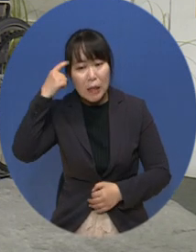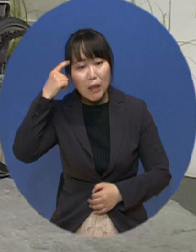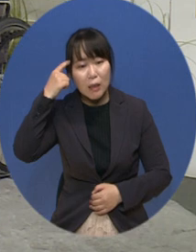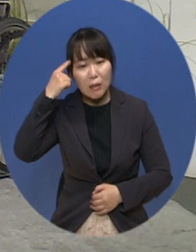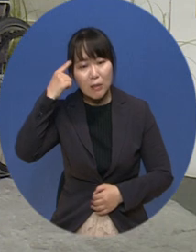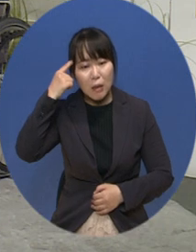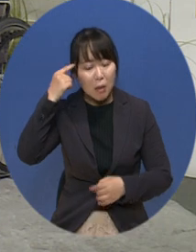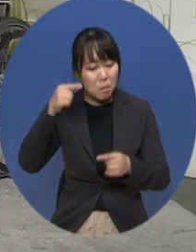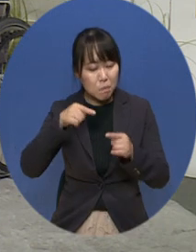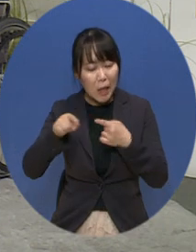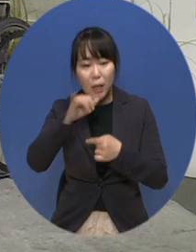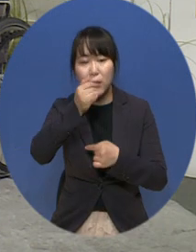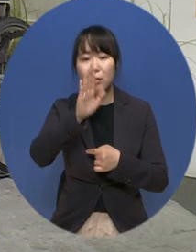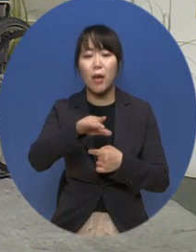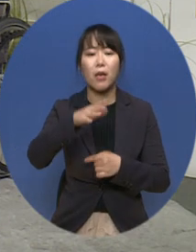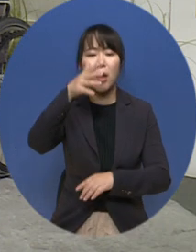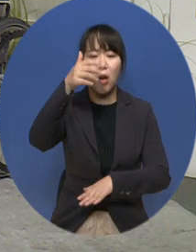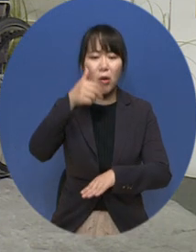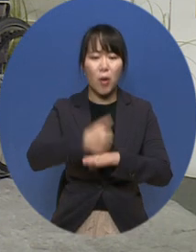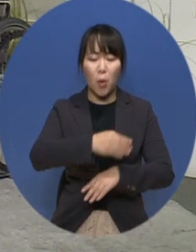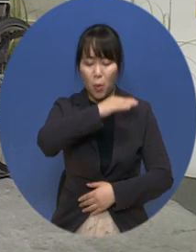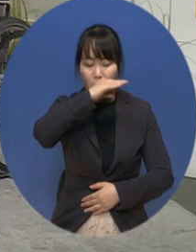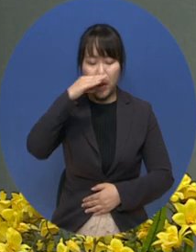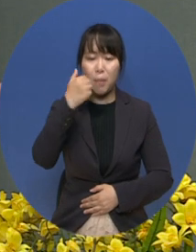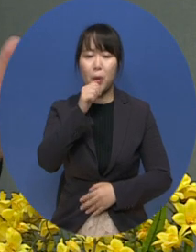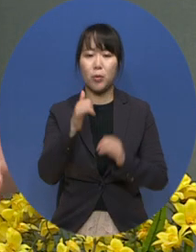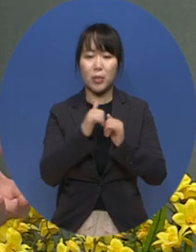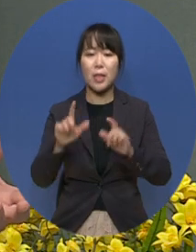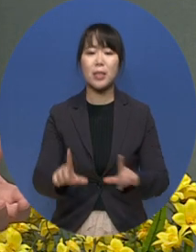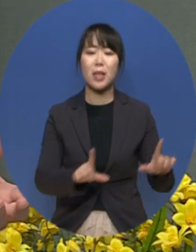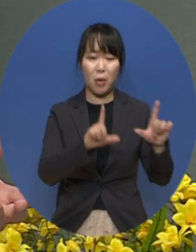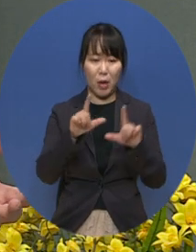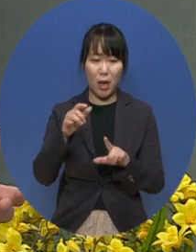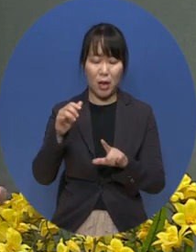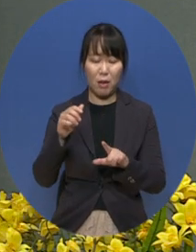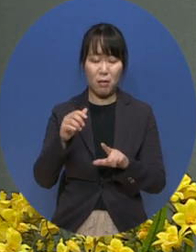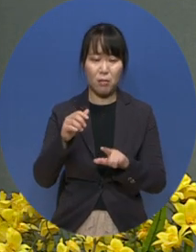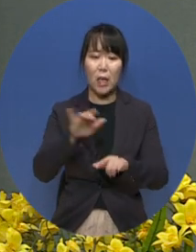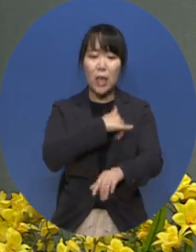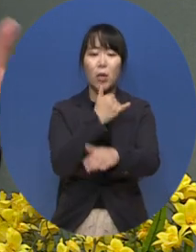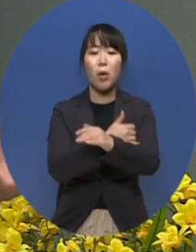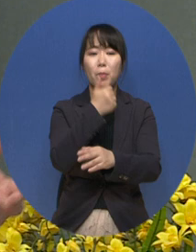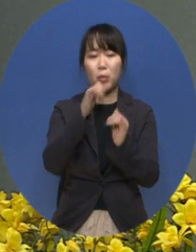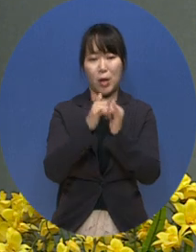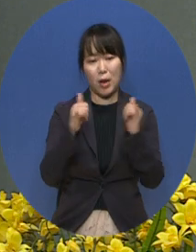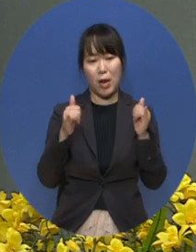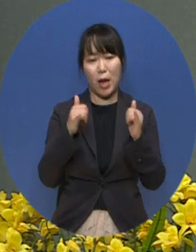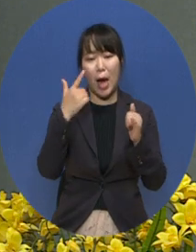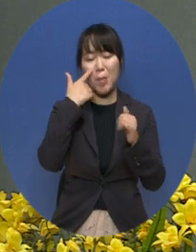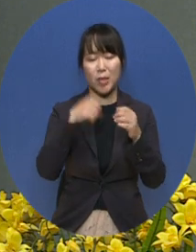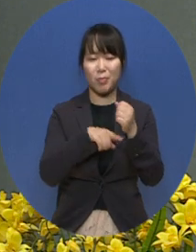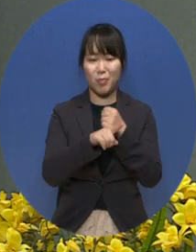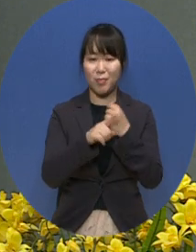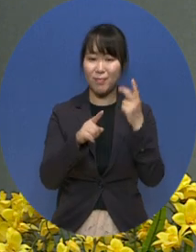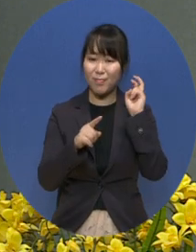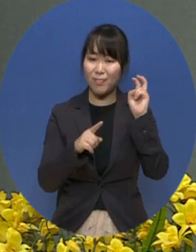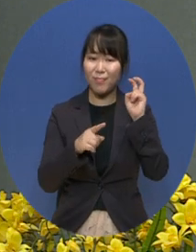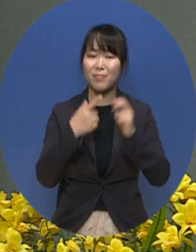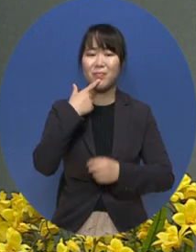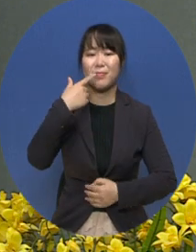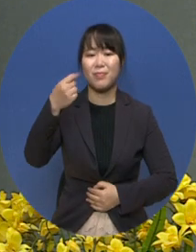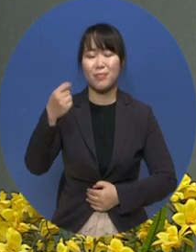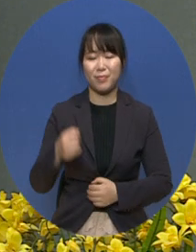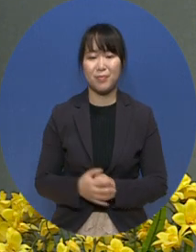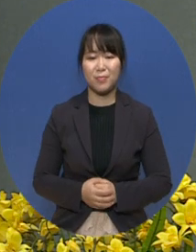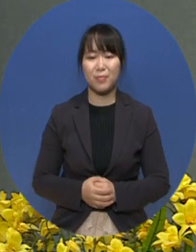있잖아요 예 근데 결국은 올바르게 변화 사하라 인권 변호사가 1 아버님이 뜻이 그게 아니 있었던 거 아닌가요 예 그렇습니다